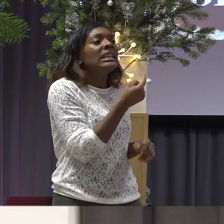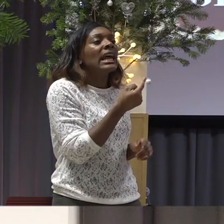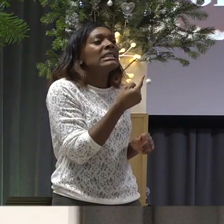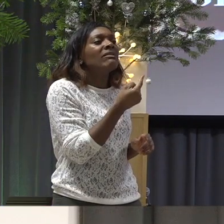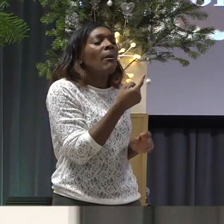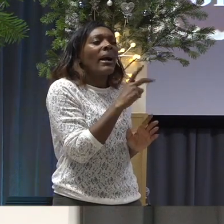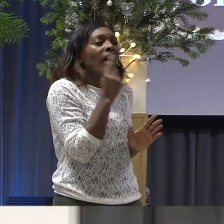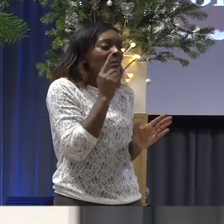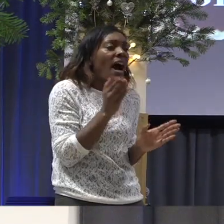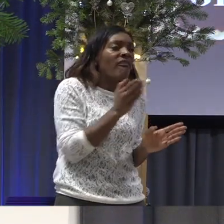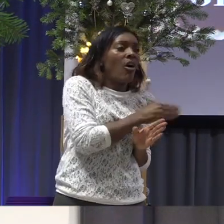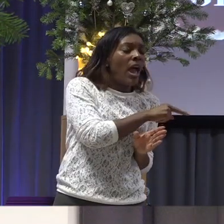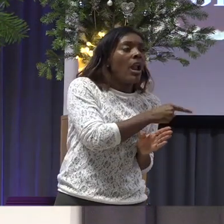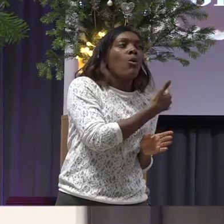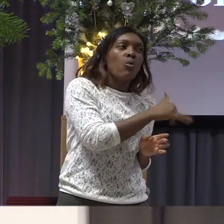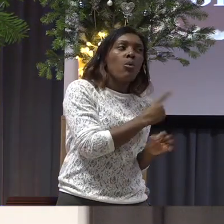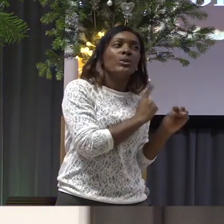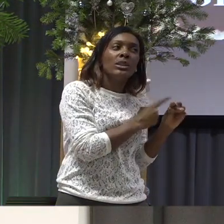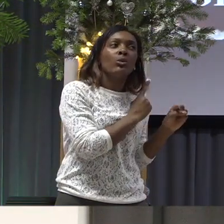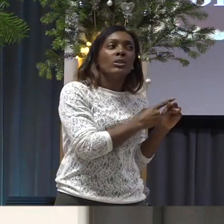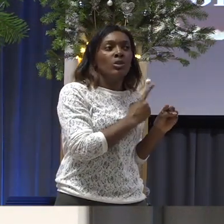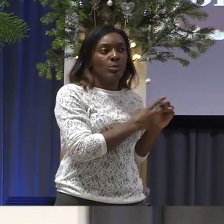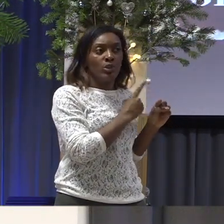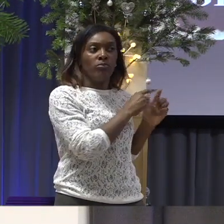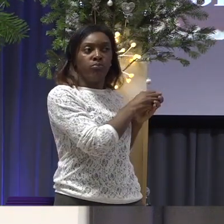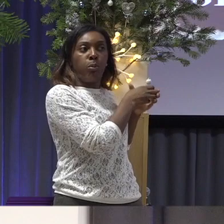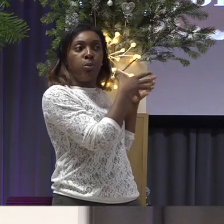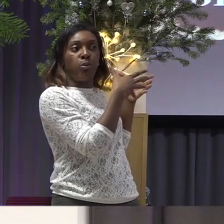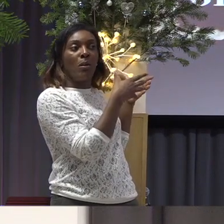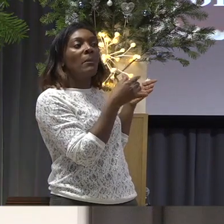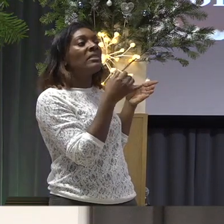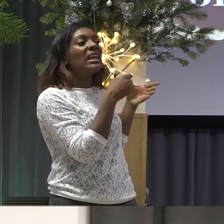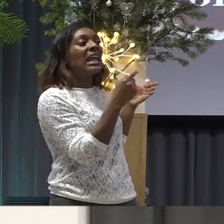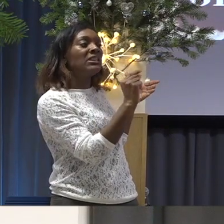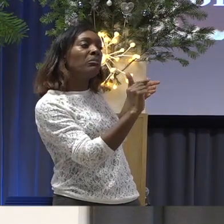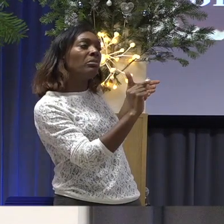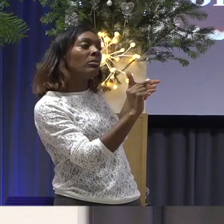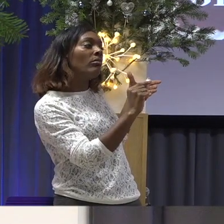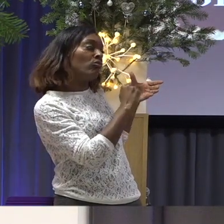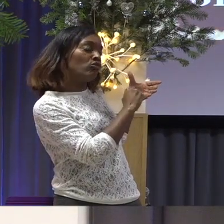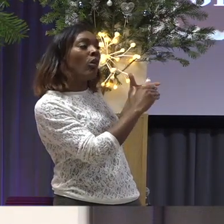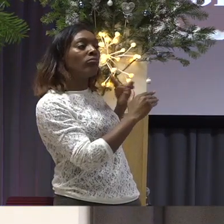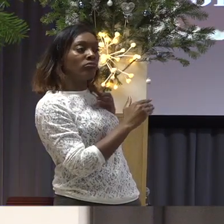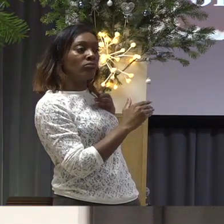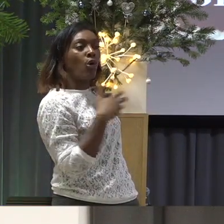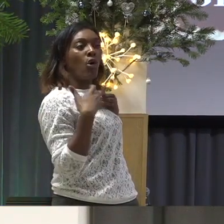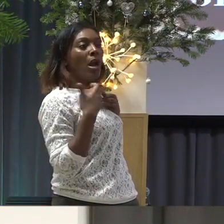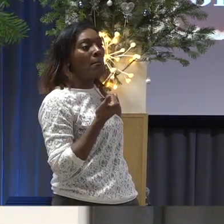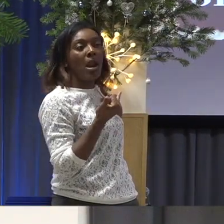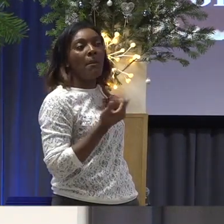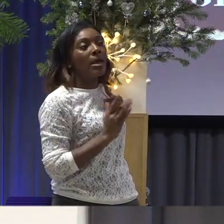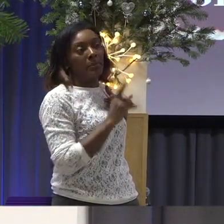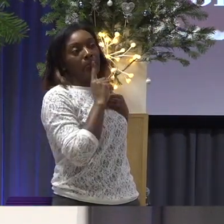fait Beltsassar. Dieu l'a élevé, Dieu l'a placé, Dieu lui a donné l'autorité, Dieu lui a donné